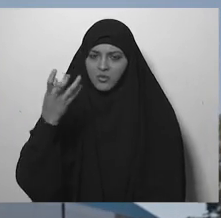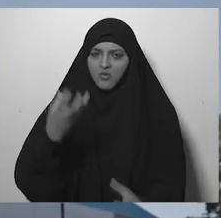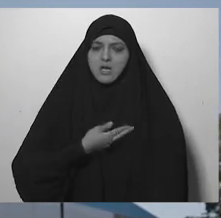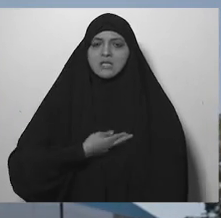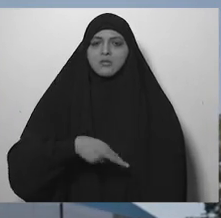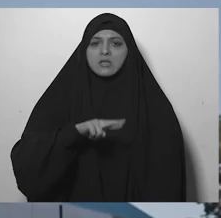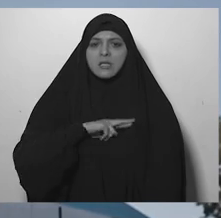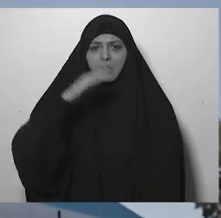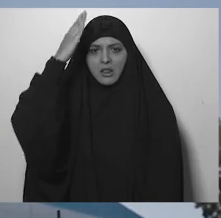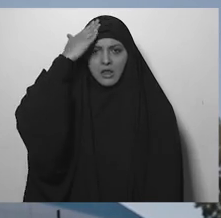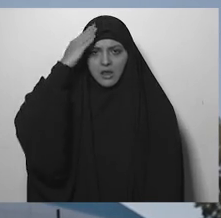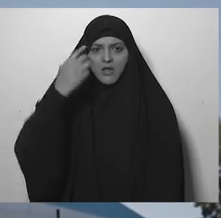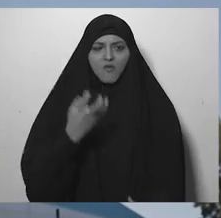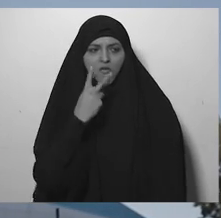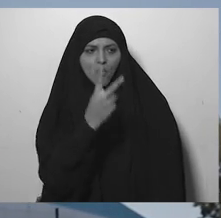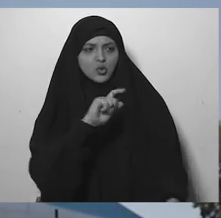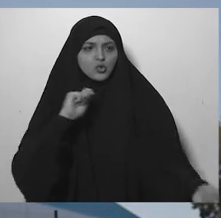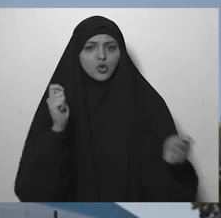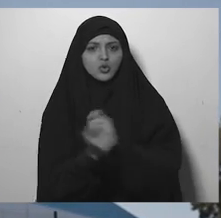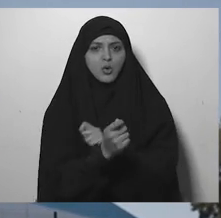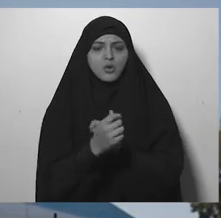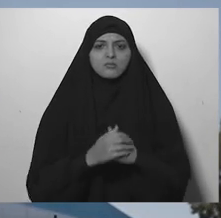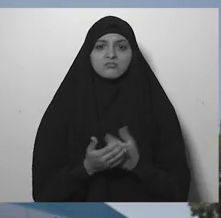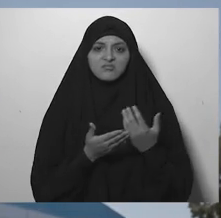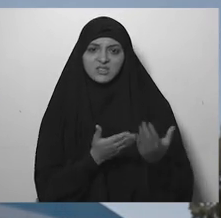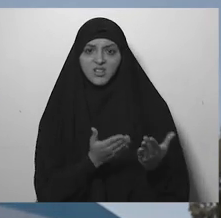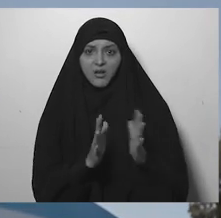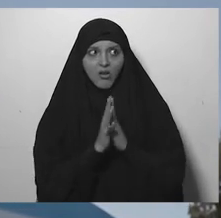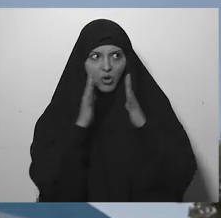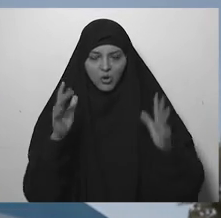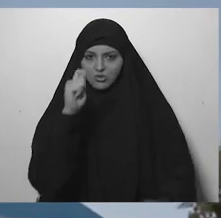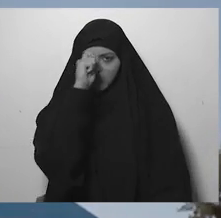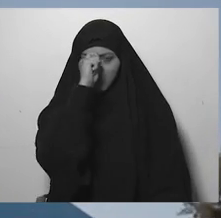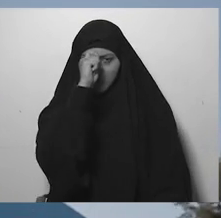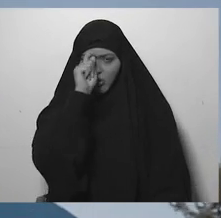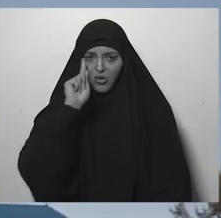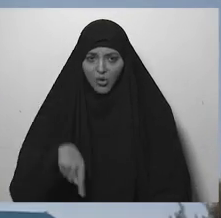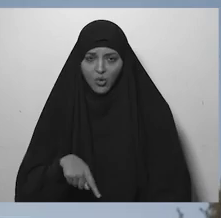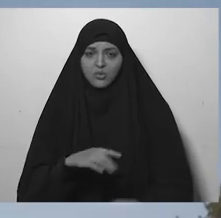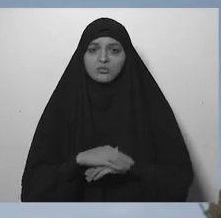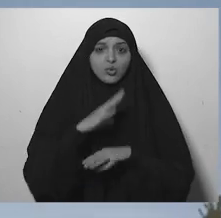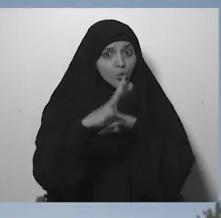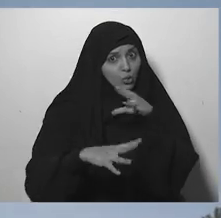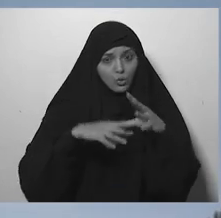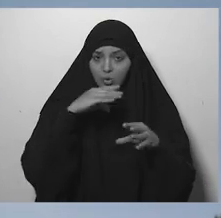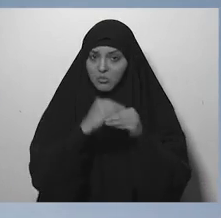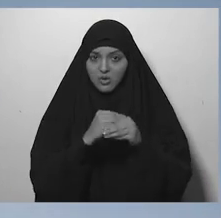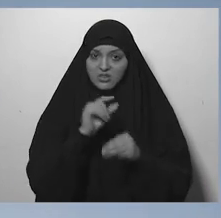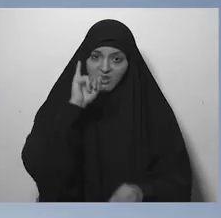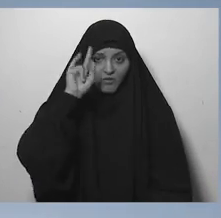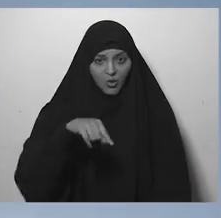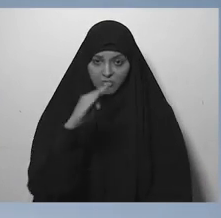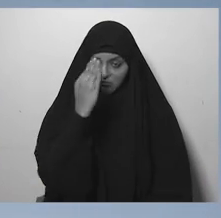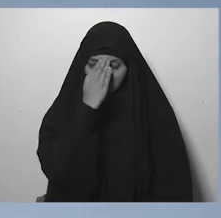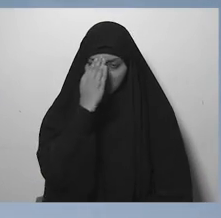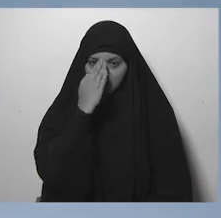du changement qu'il voudrait voir en Algérie. Et ça, c'est une grande leçon que tout le